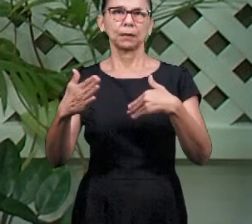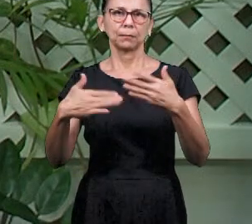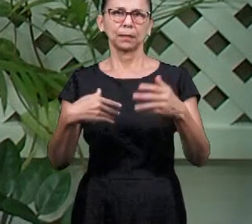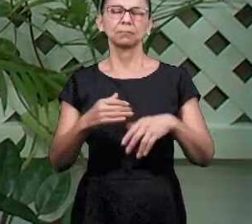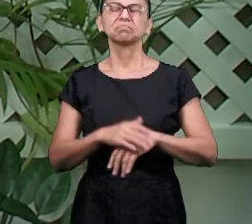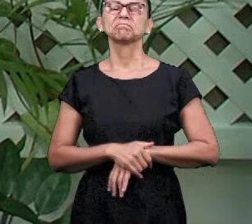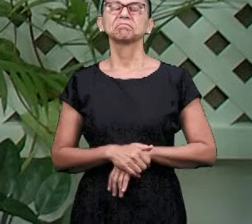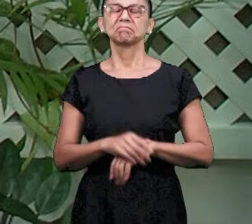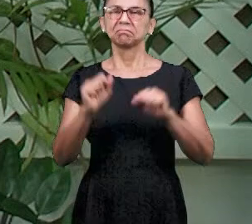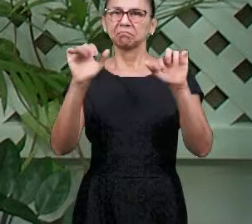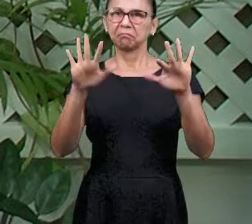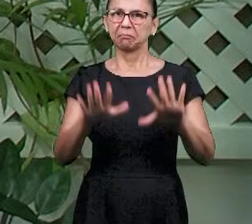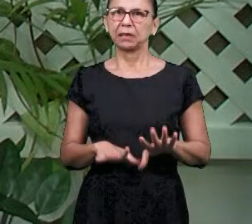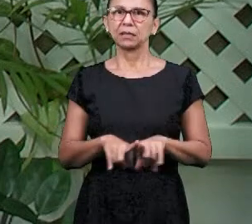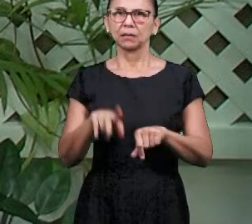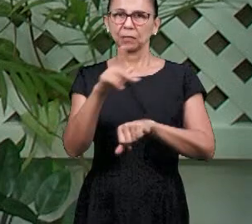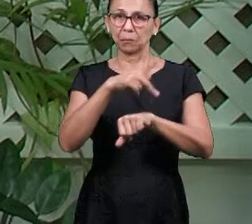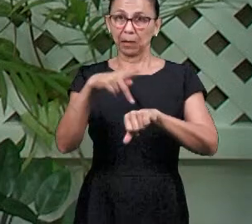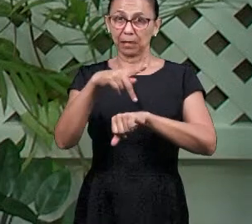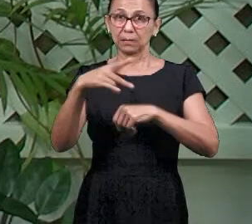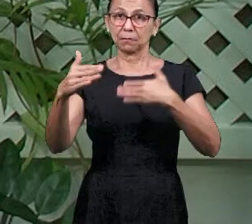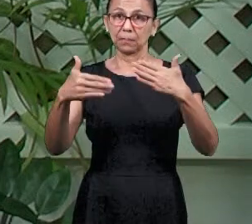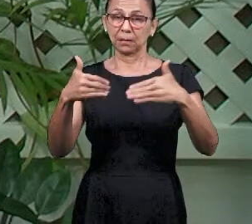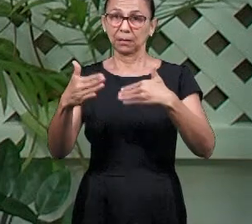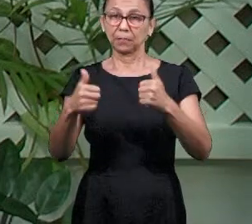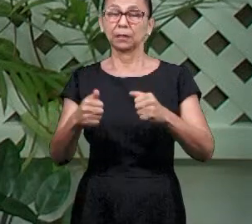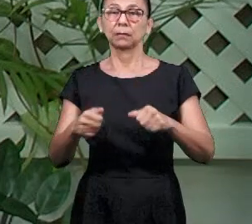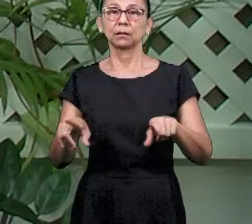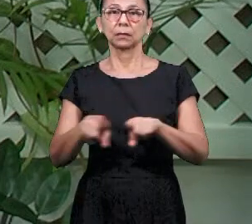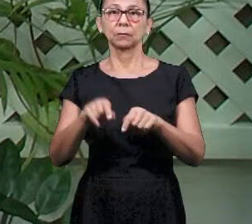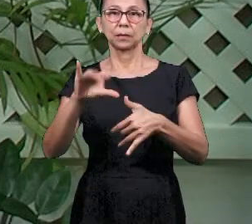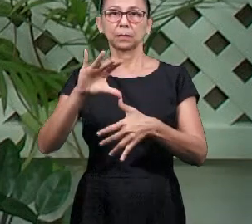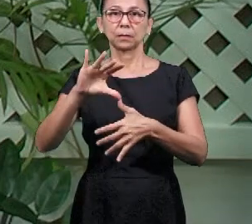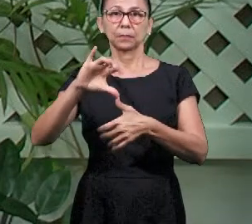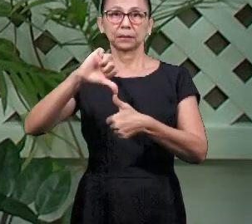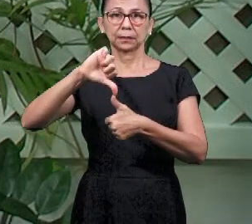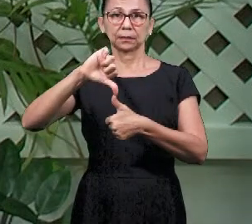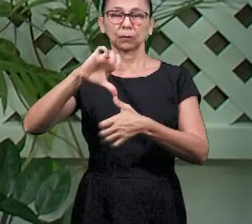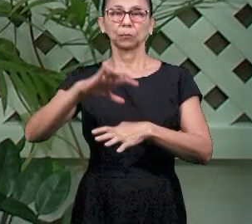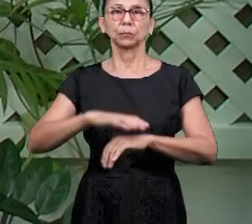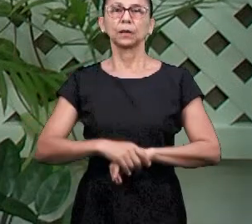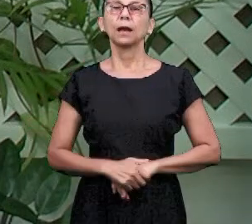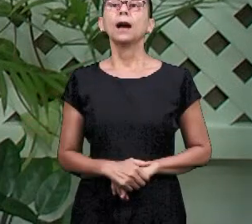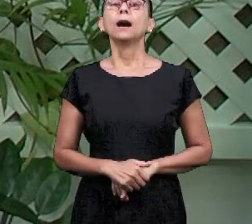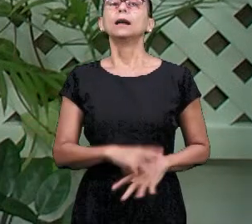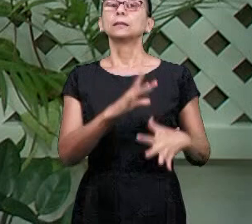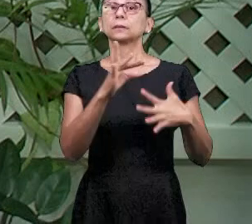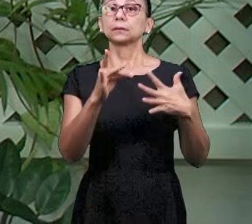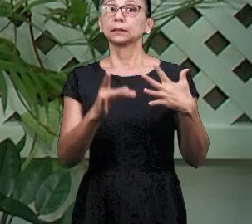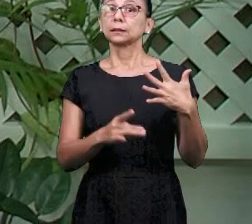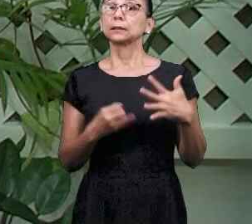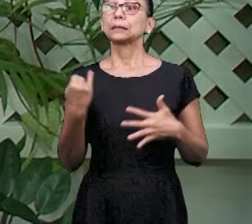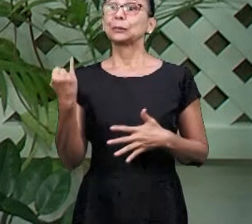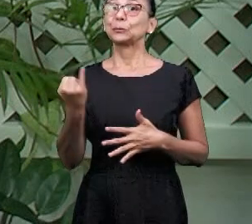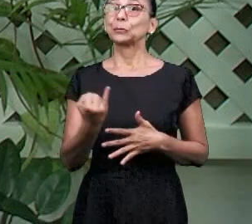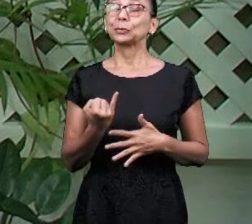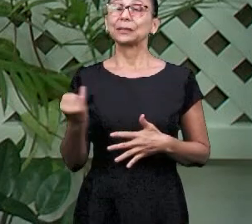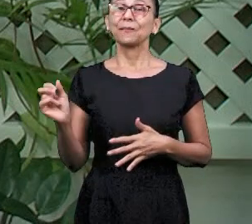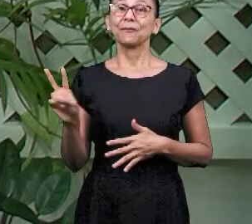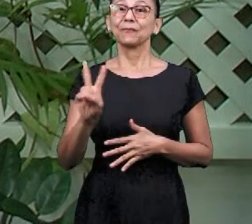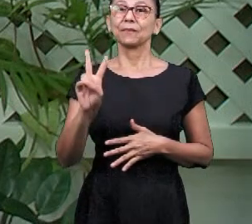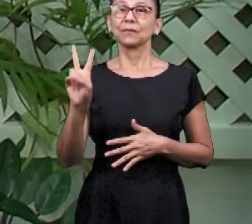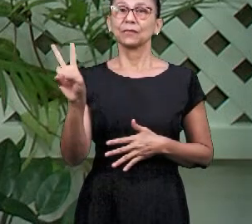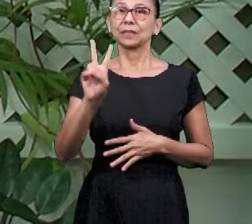c'est Bolivie. Bolivie nous donne un exemple. Les pasteurs là-bas, des hommes extraordinaires.